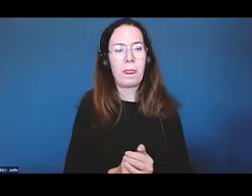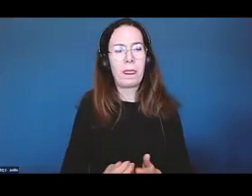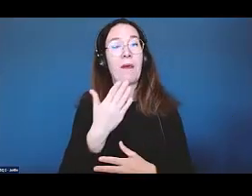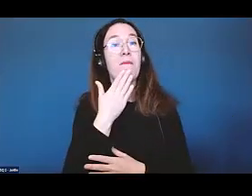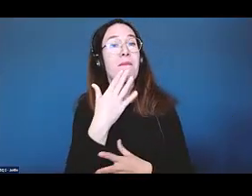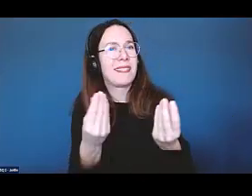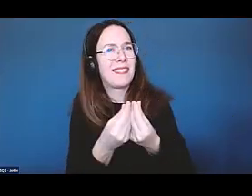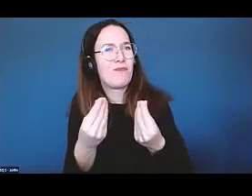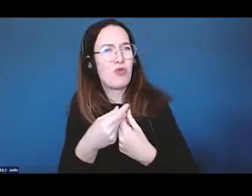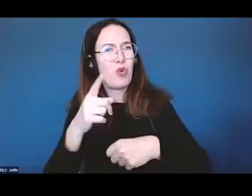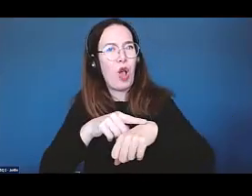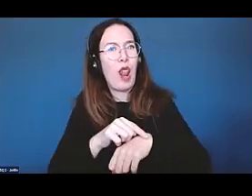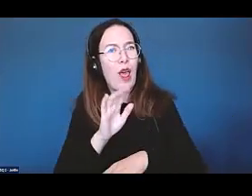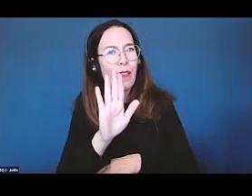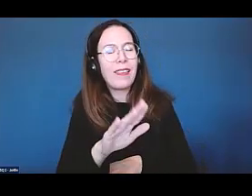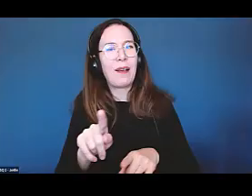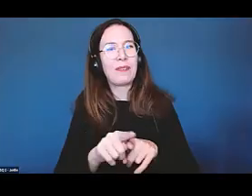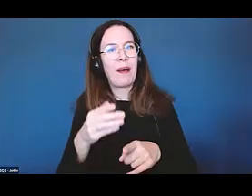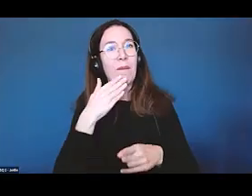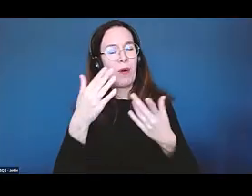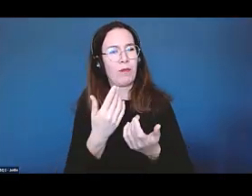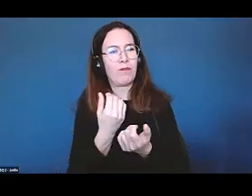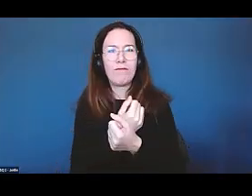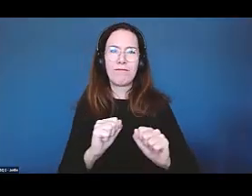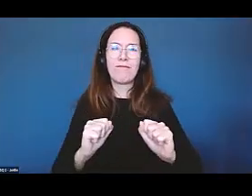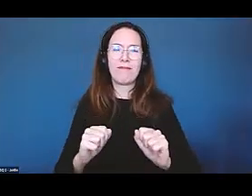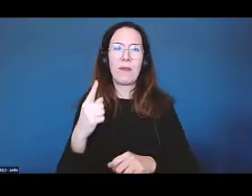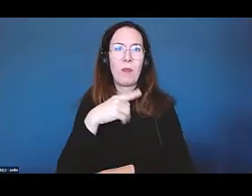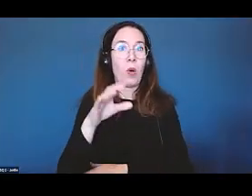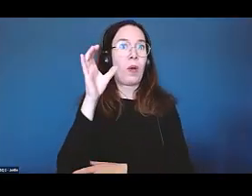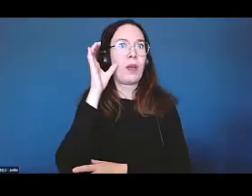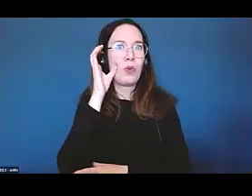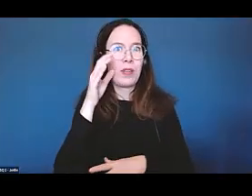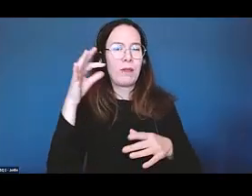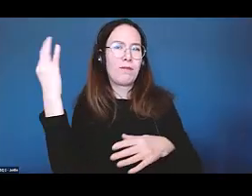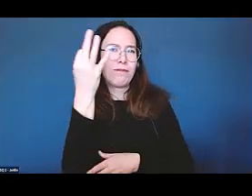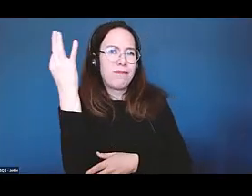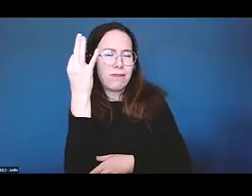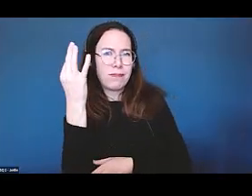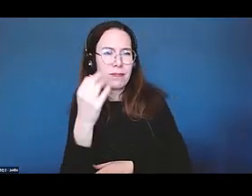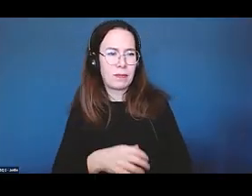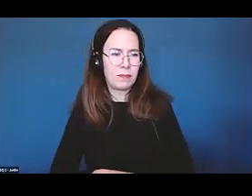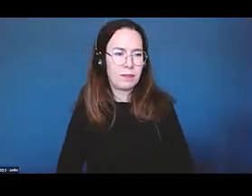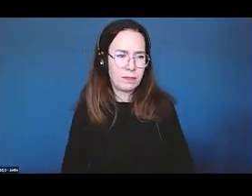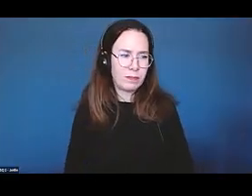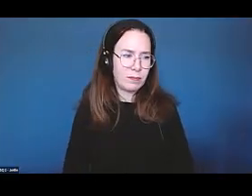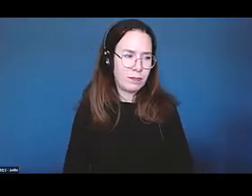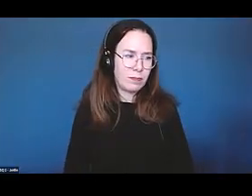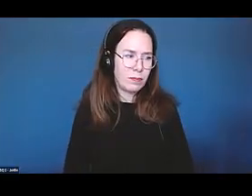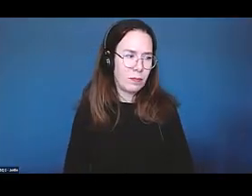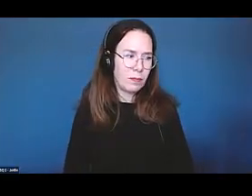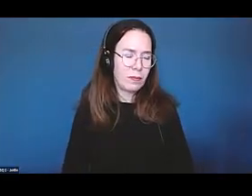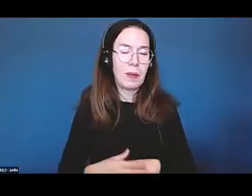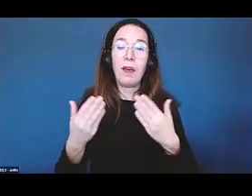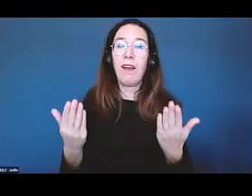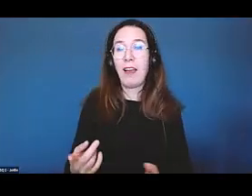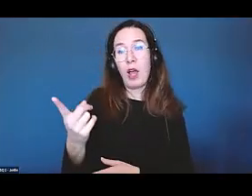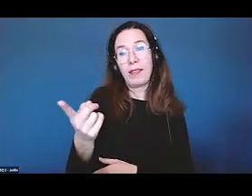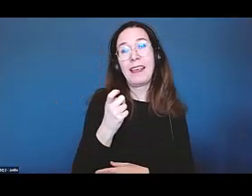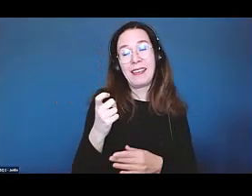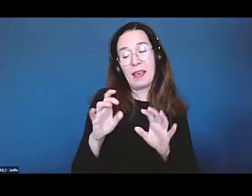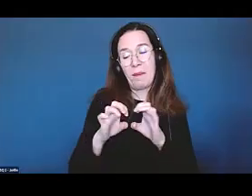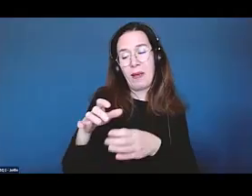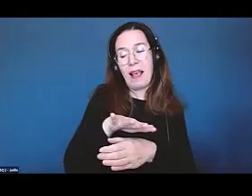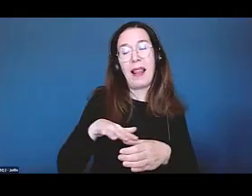Nous vous remercions de votre temps et de votre bonne disposition à écouter notre présentation et nous